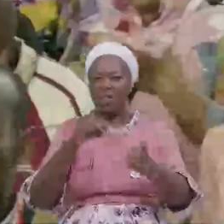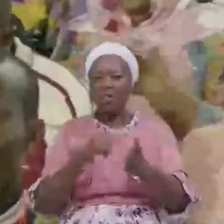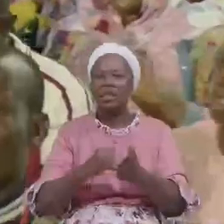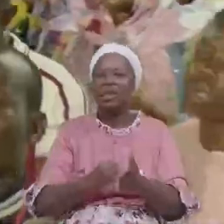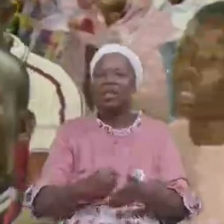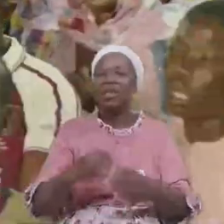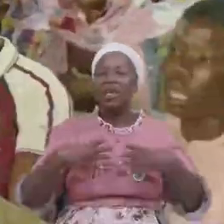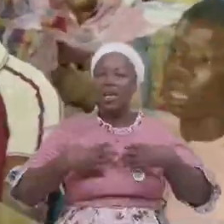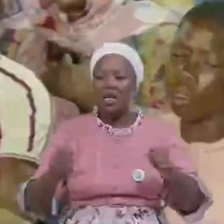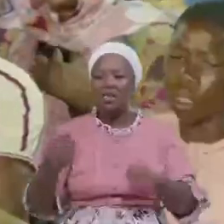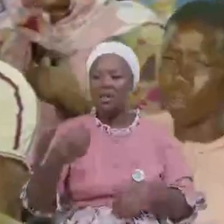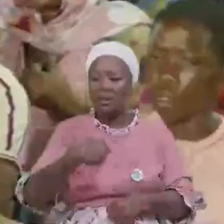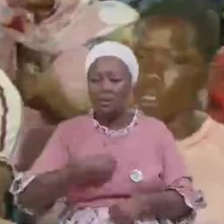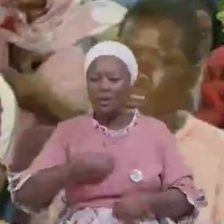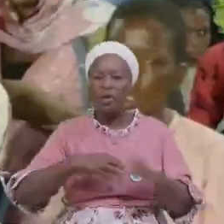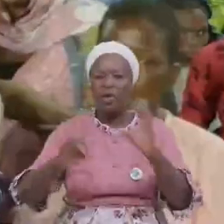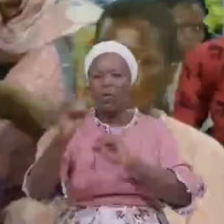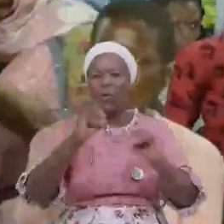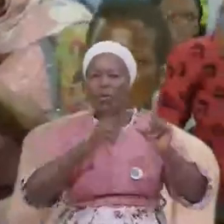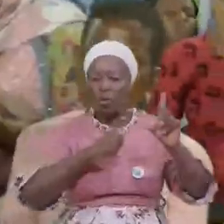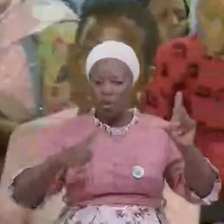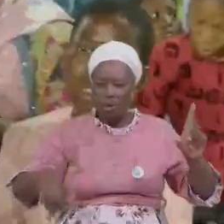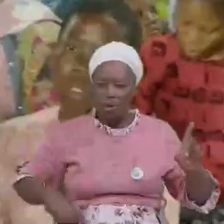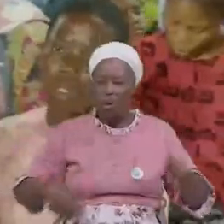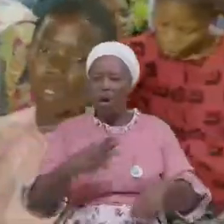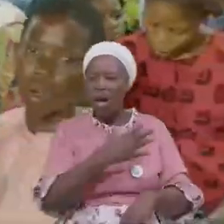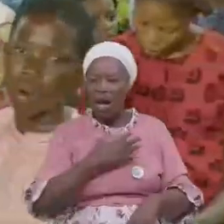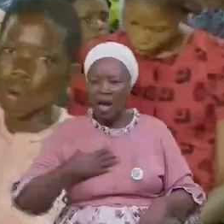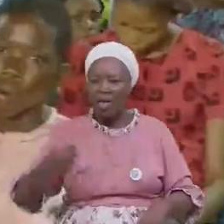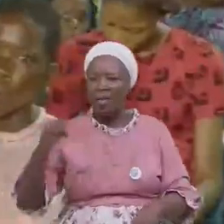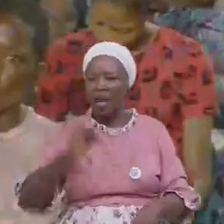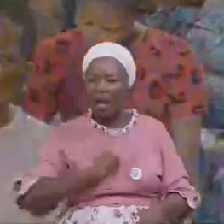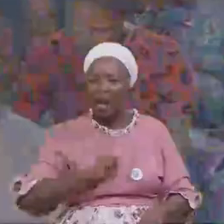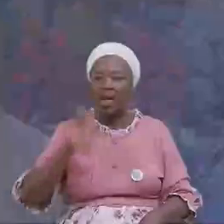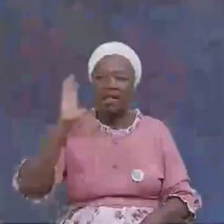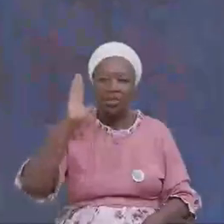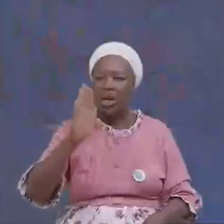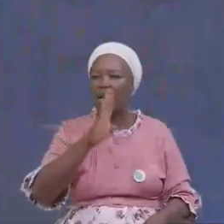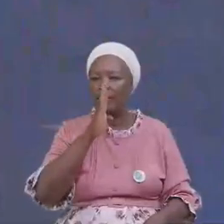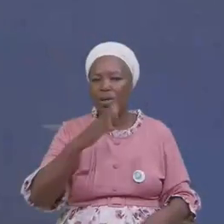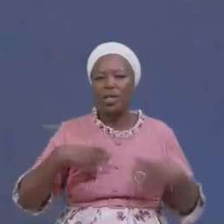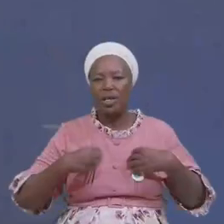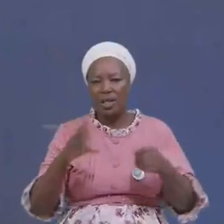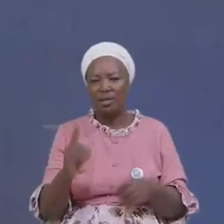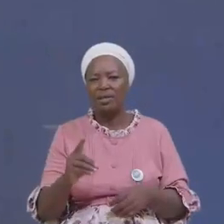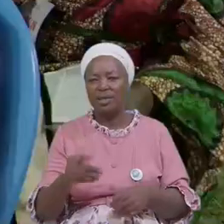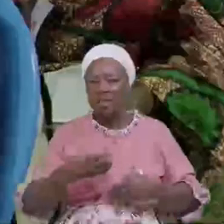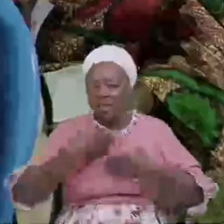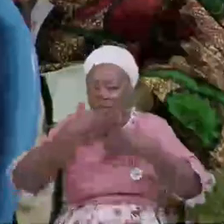Guéris-moi et je serai guéri. Verset 14. Qui t'entendent,